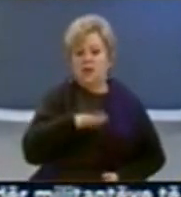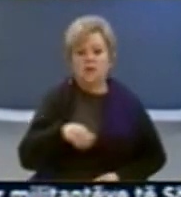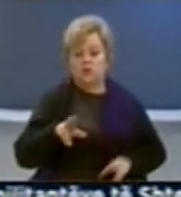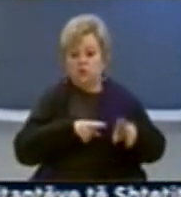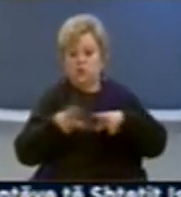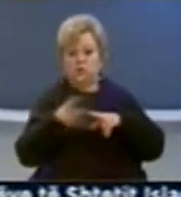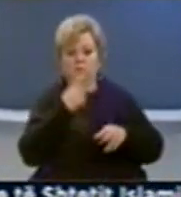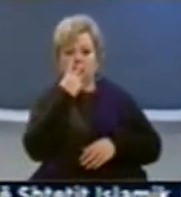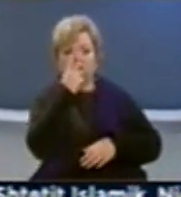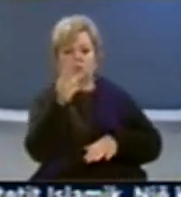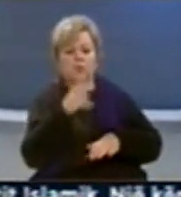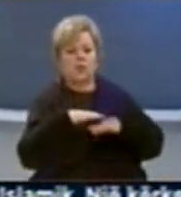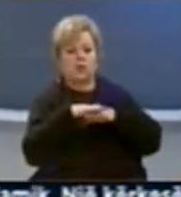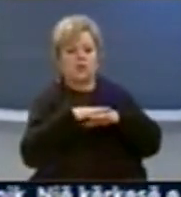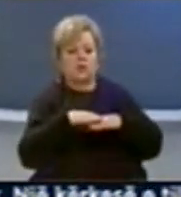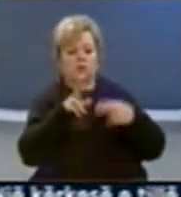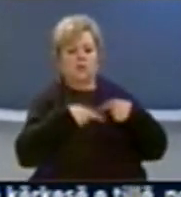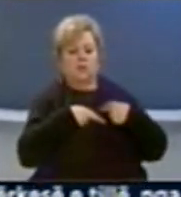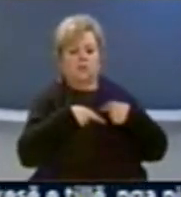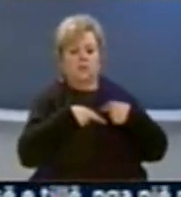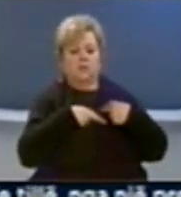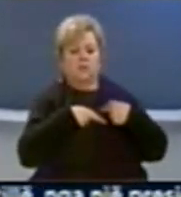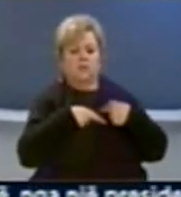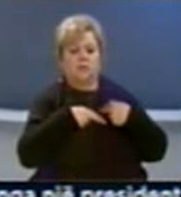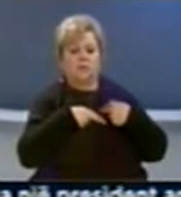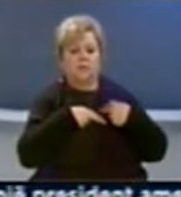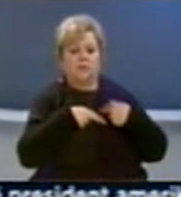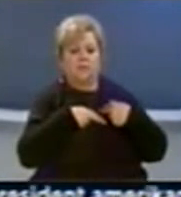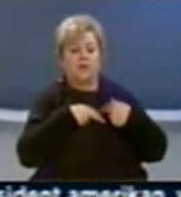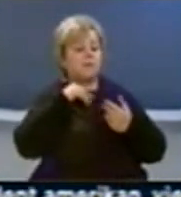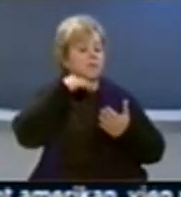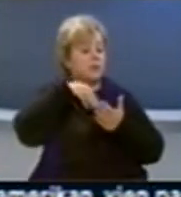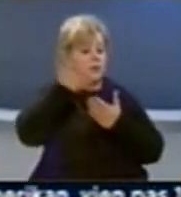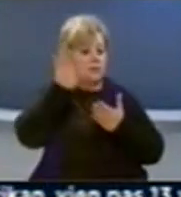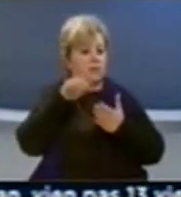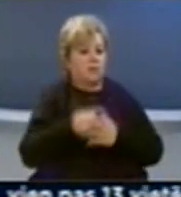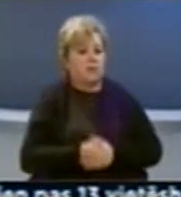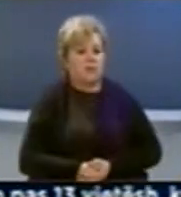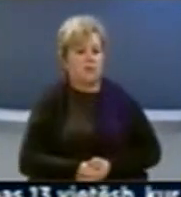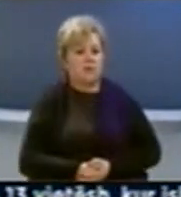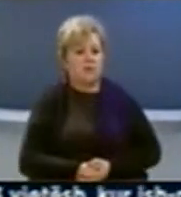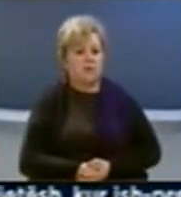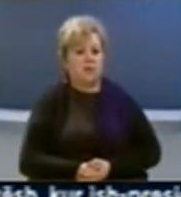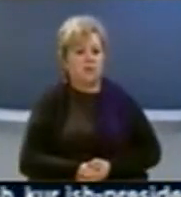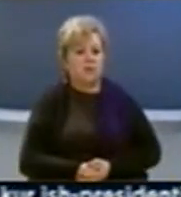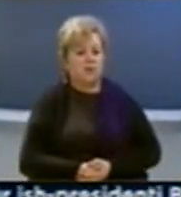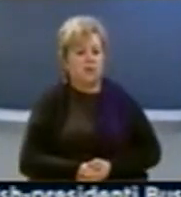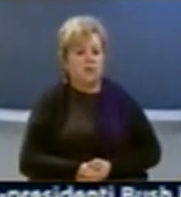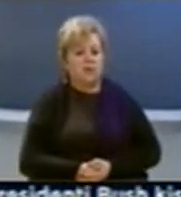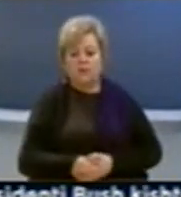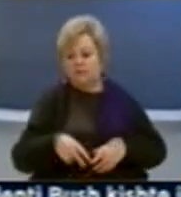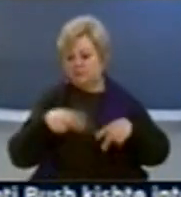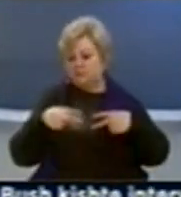Gjykata shqyqohet mbi bazën e kompetencave teritoriale. Pjesa veriore e Kosovës do ta shë, për